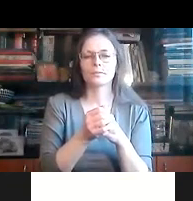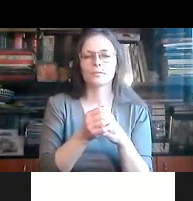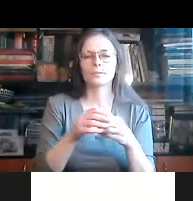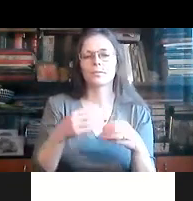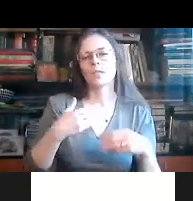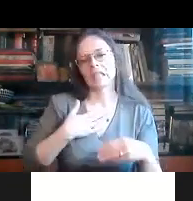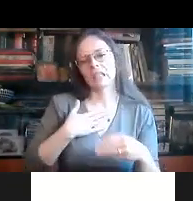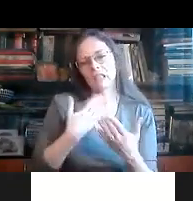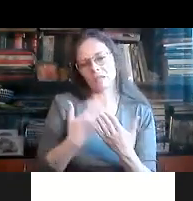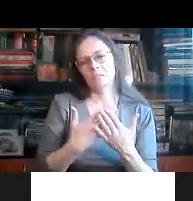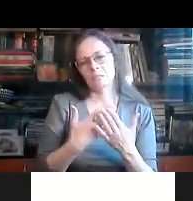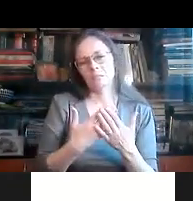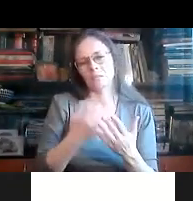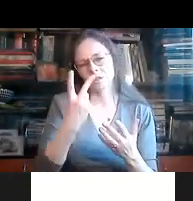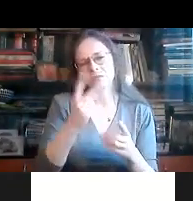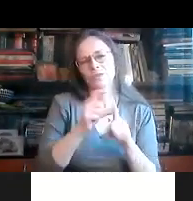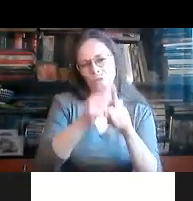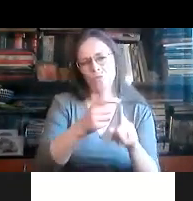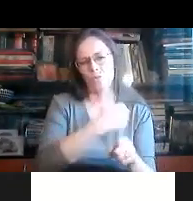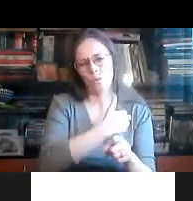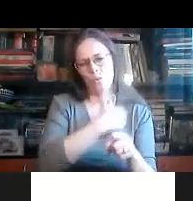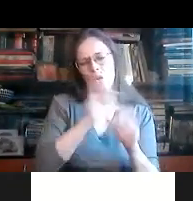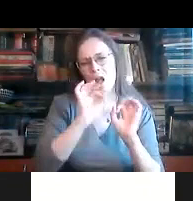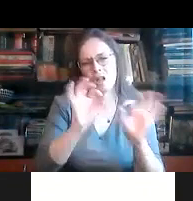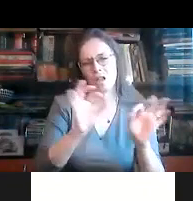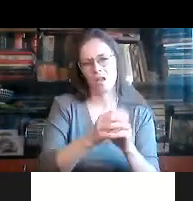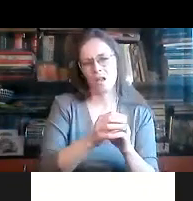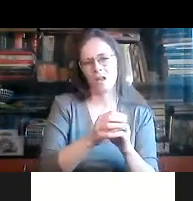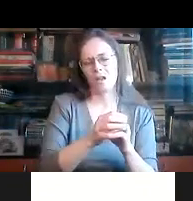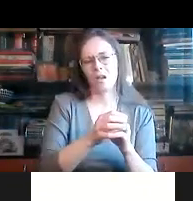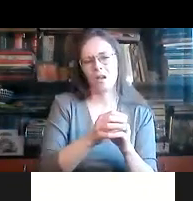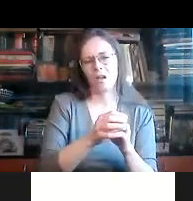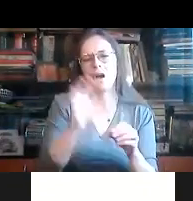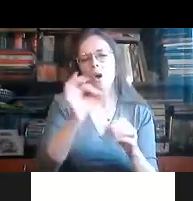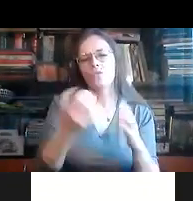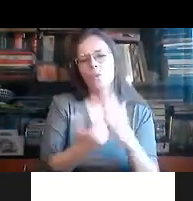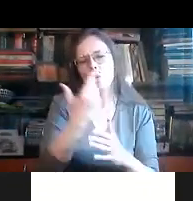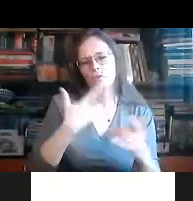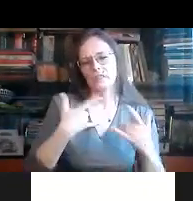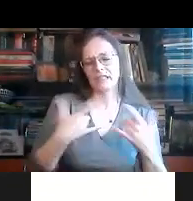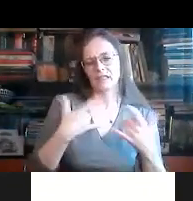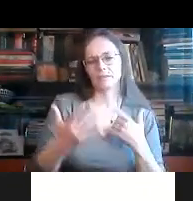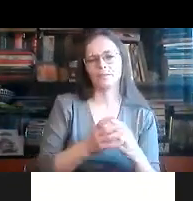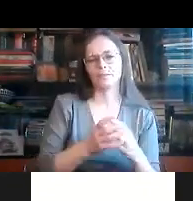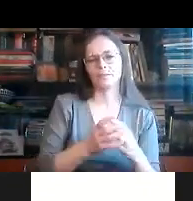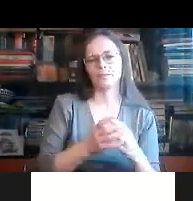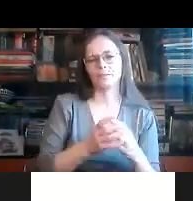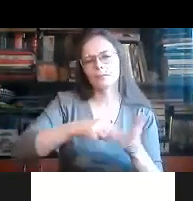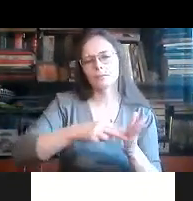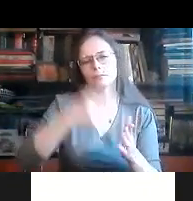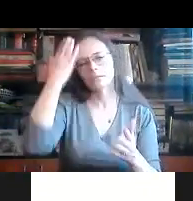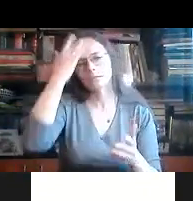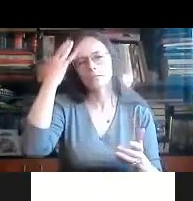хочу сказать, наверное, о театре. Давай. В плане того, что мне кажется, что театр технологический, как